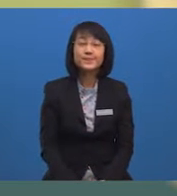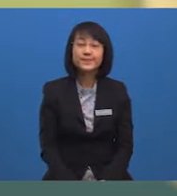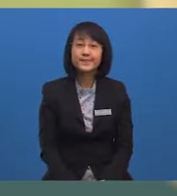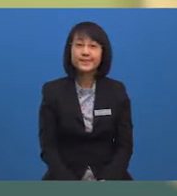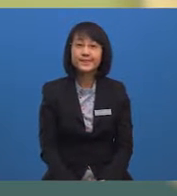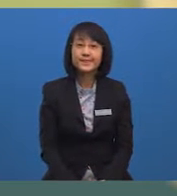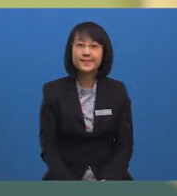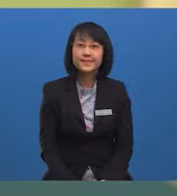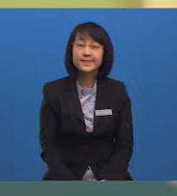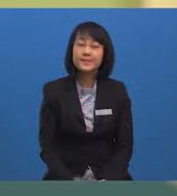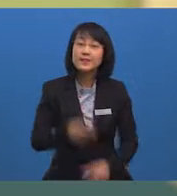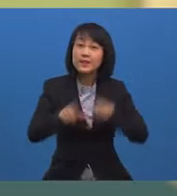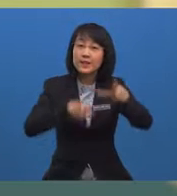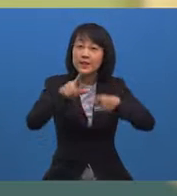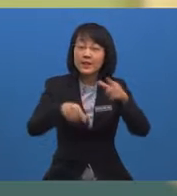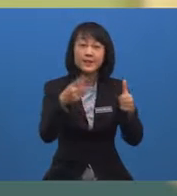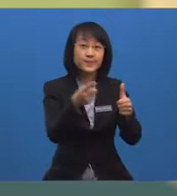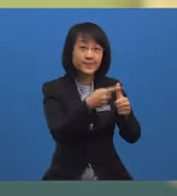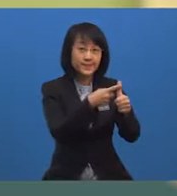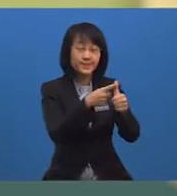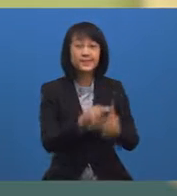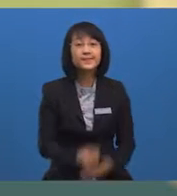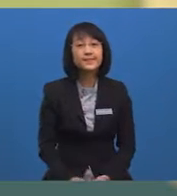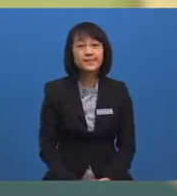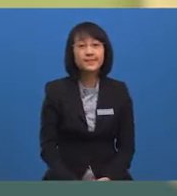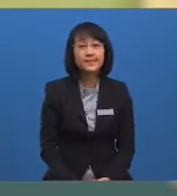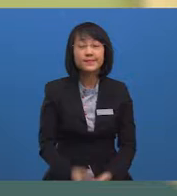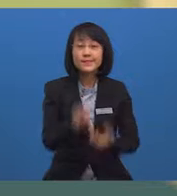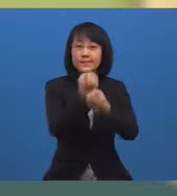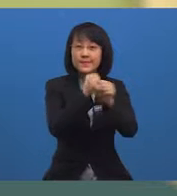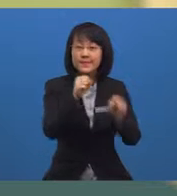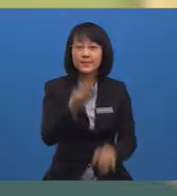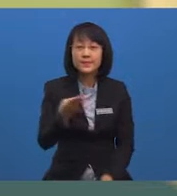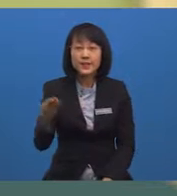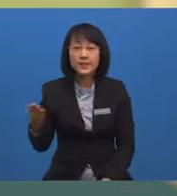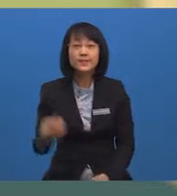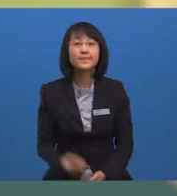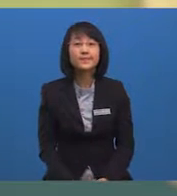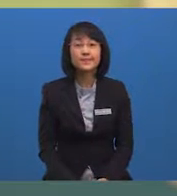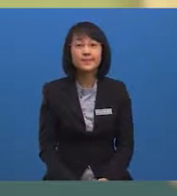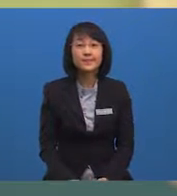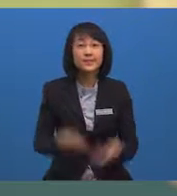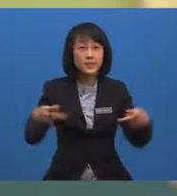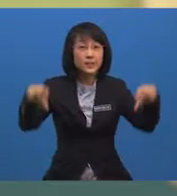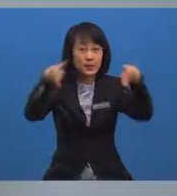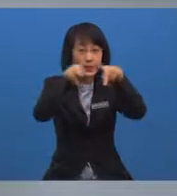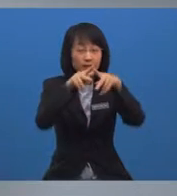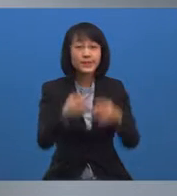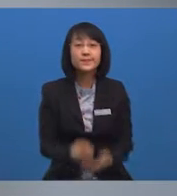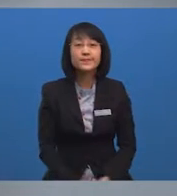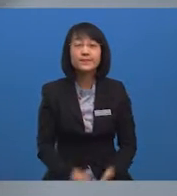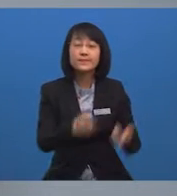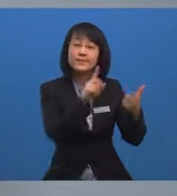Langkah-langkah eksperimen ini ialah, pertama, sediakan bahan-bahan yang diperlukan.